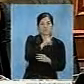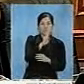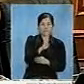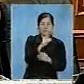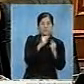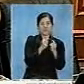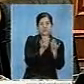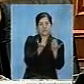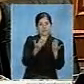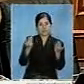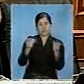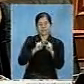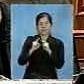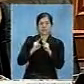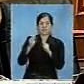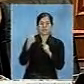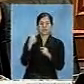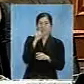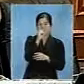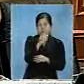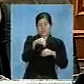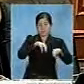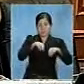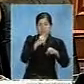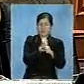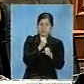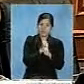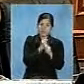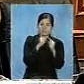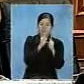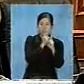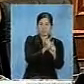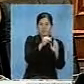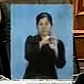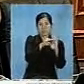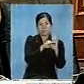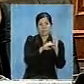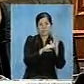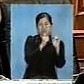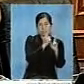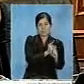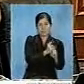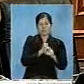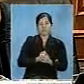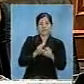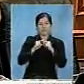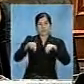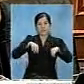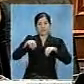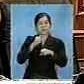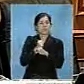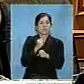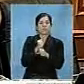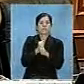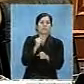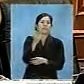างๆที่ได้กำหนดว่าจะต้องดำเนินการอย่างนั้นอย่างนี้ไว้แต่มีจำนวนมากนะครับที่ยังไม่ได้ดำเนินการ